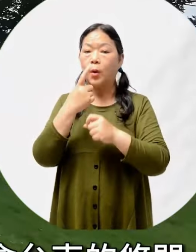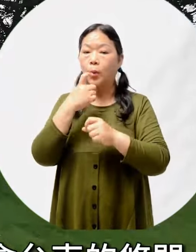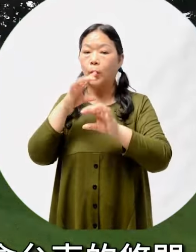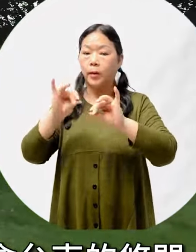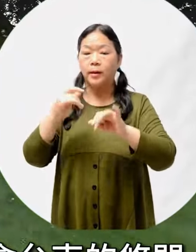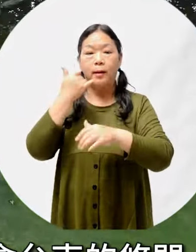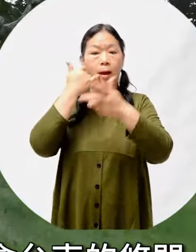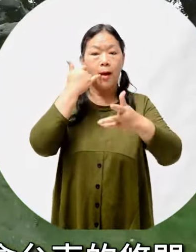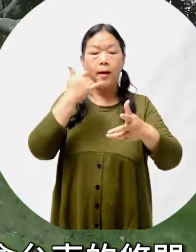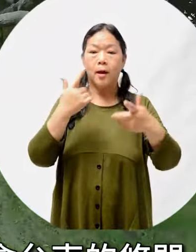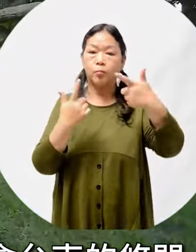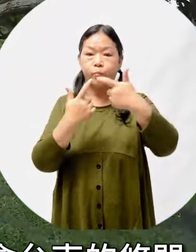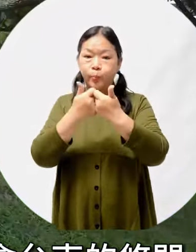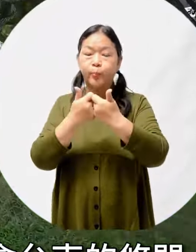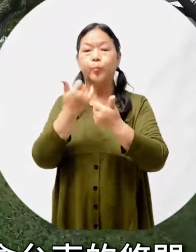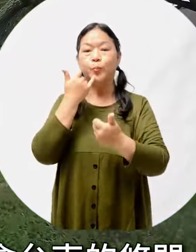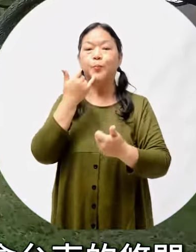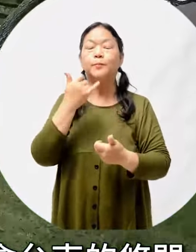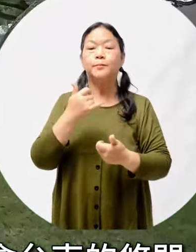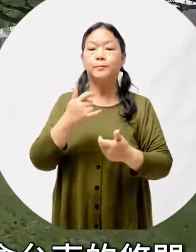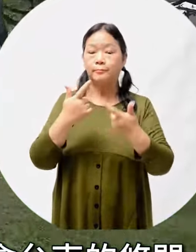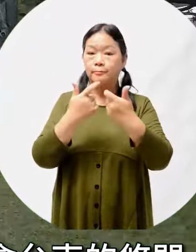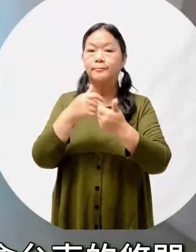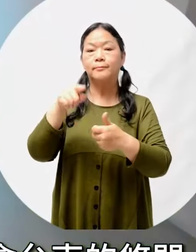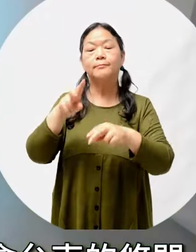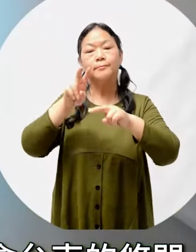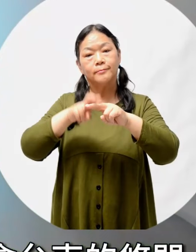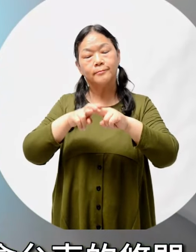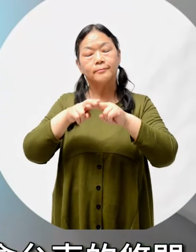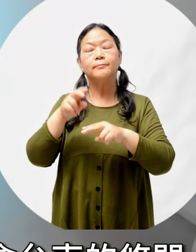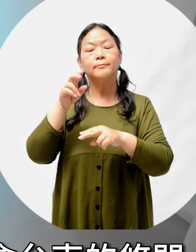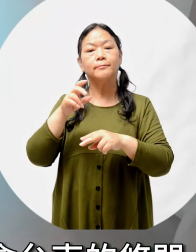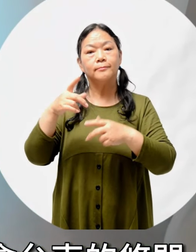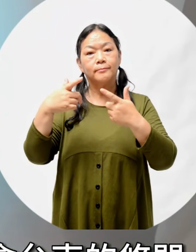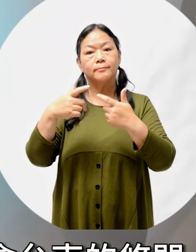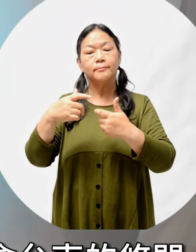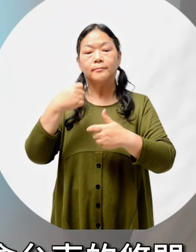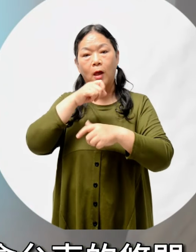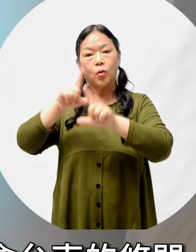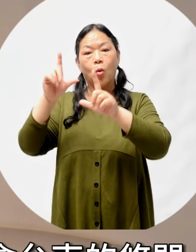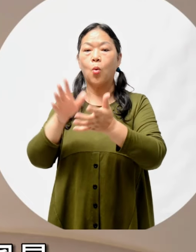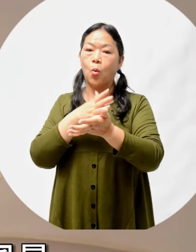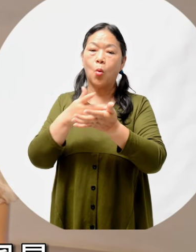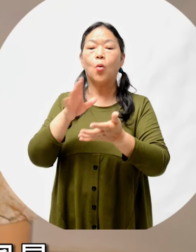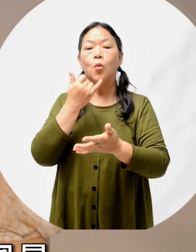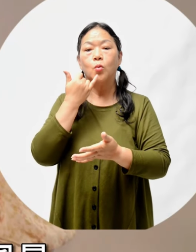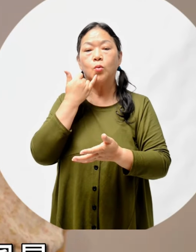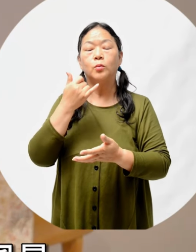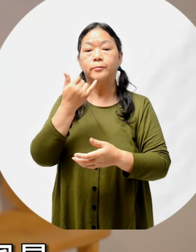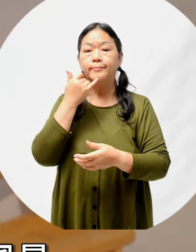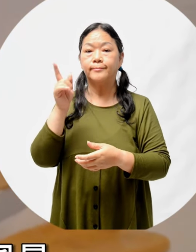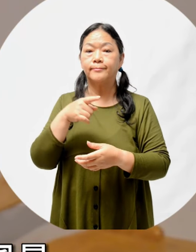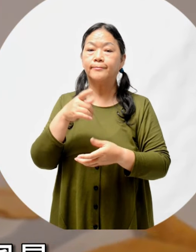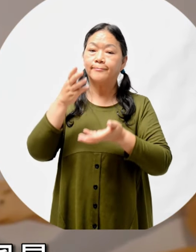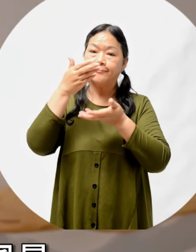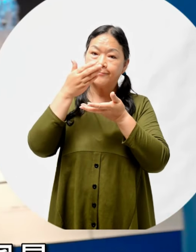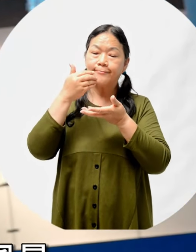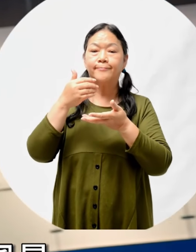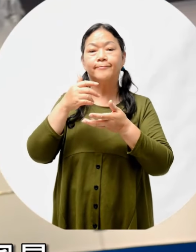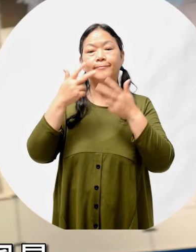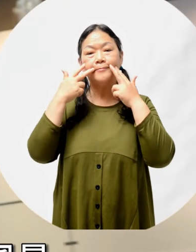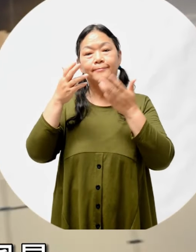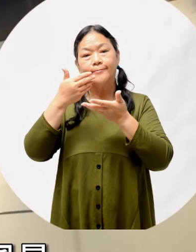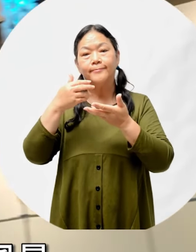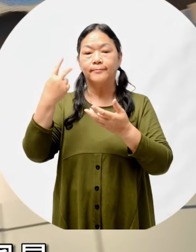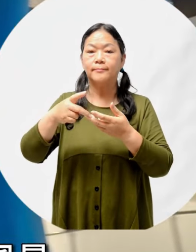绿地与海洋的衬托之下，不仅适合在这里坐着体会台东的悠闲，也可以来这边野餐，